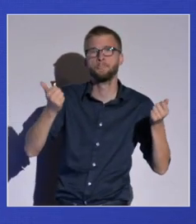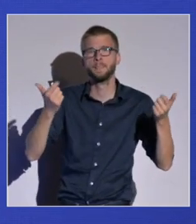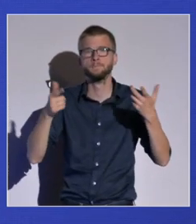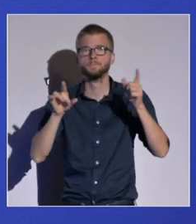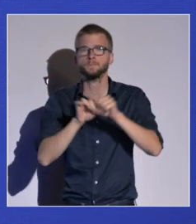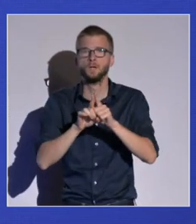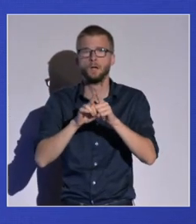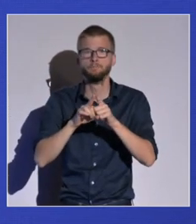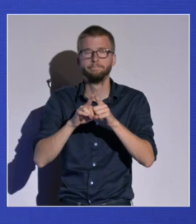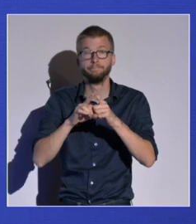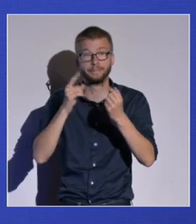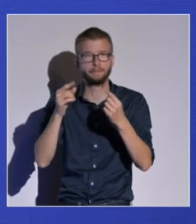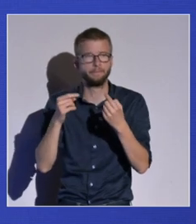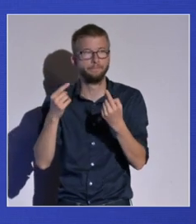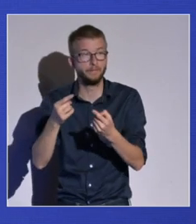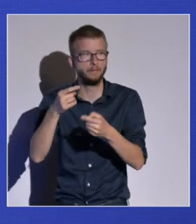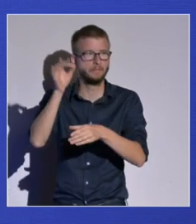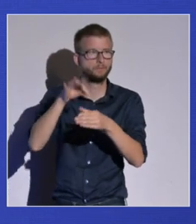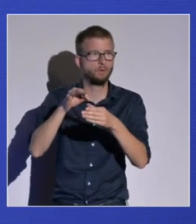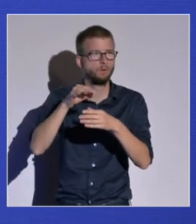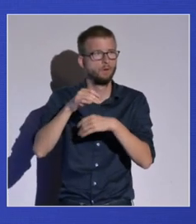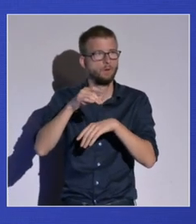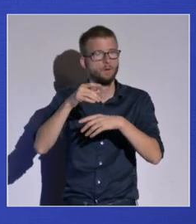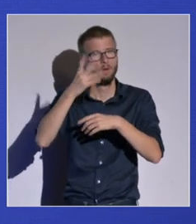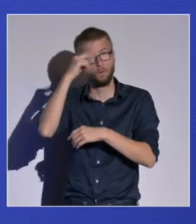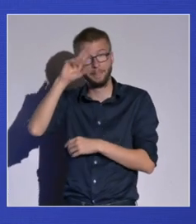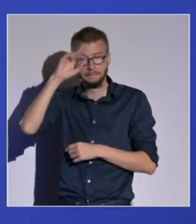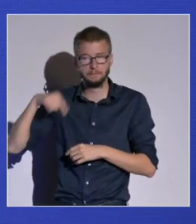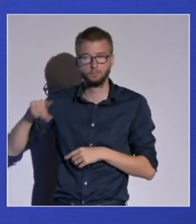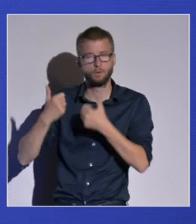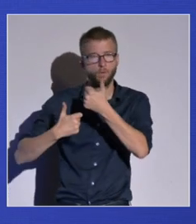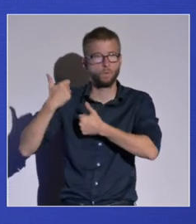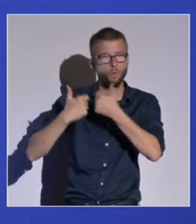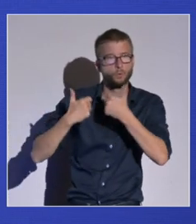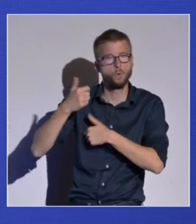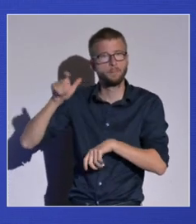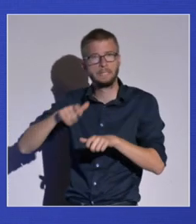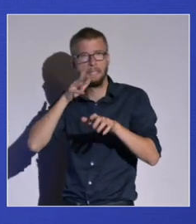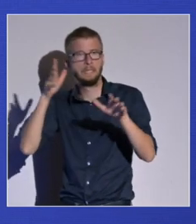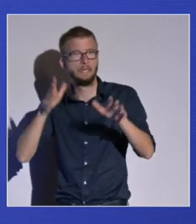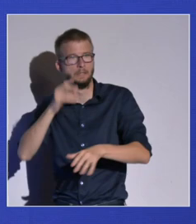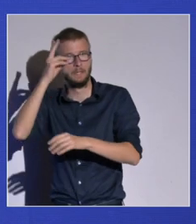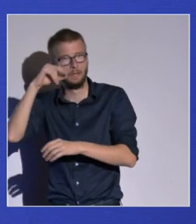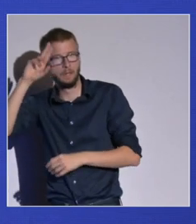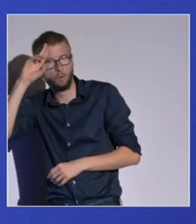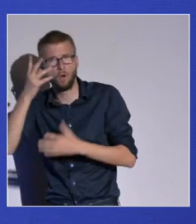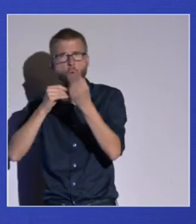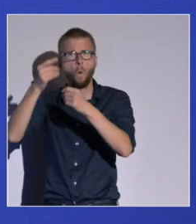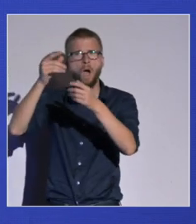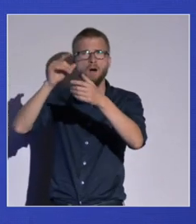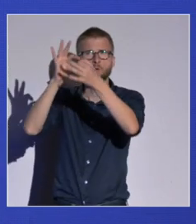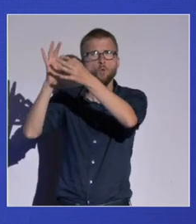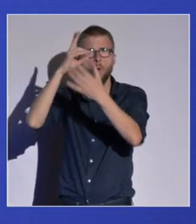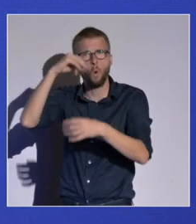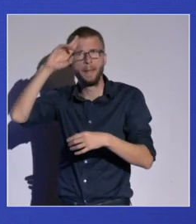c'était avec une réticence générale des concurrents. Les europhobes et les eurosceptiques tenaient le